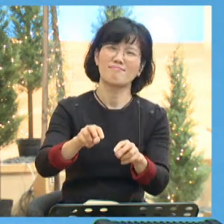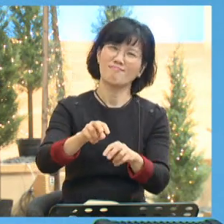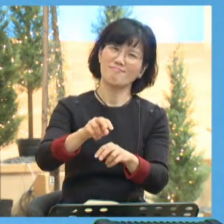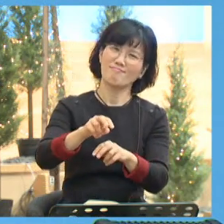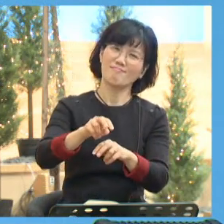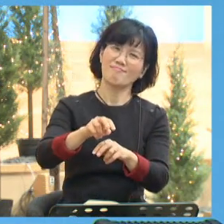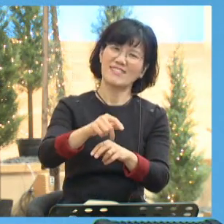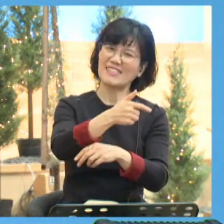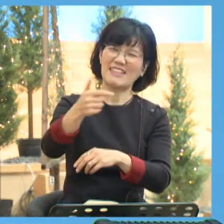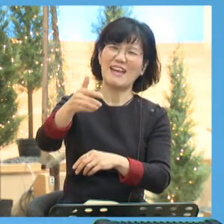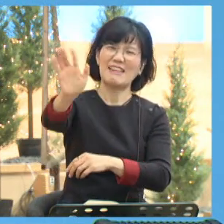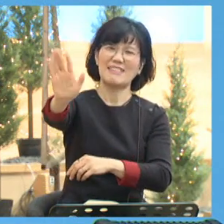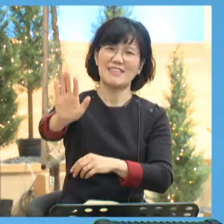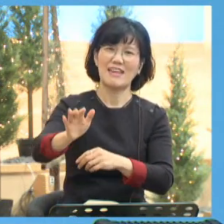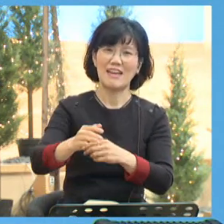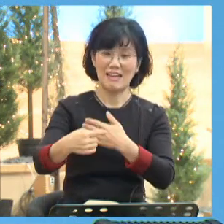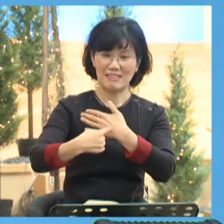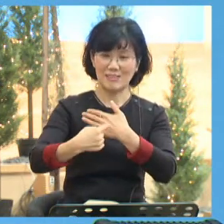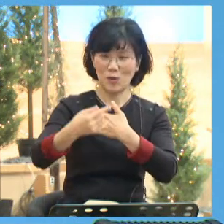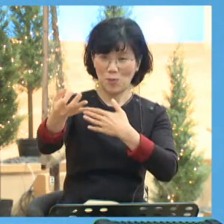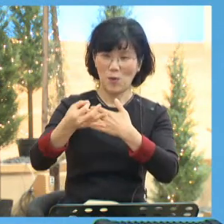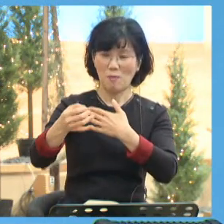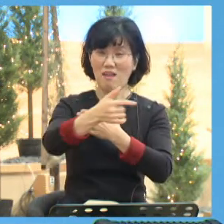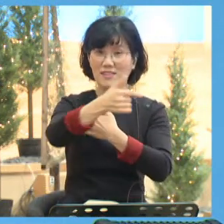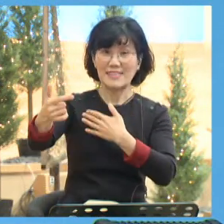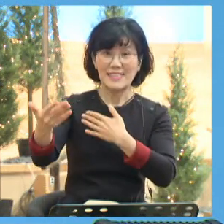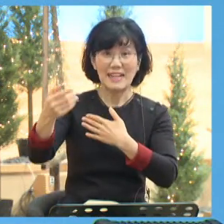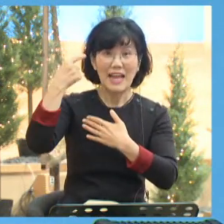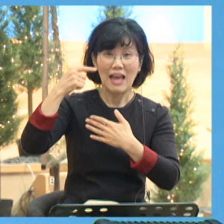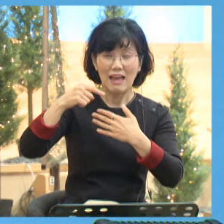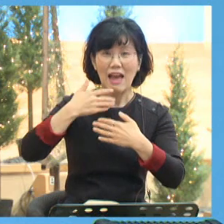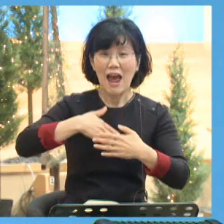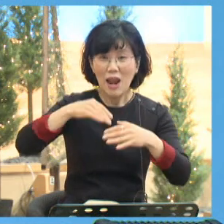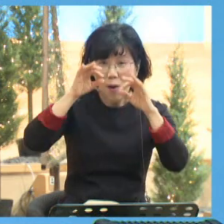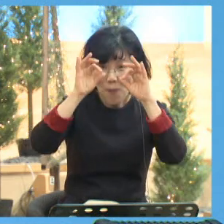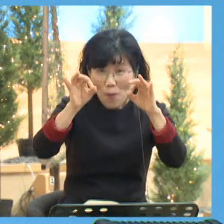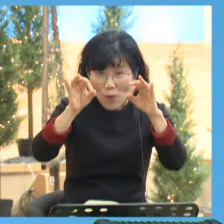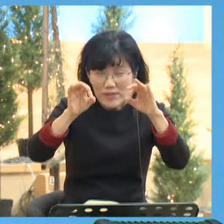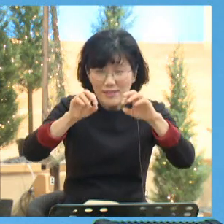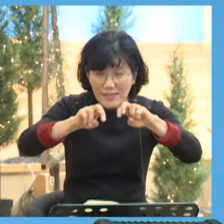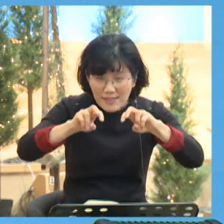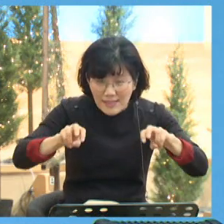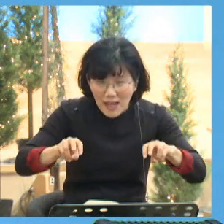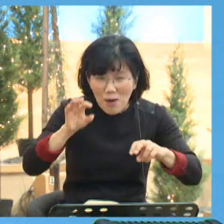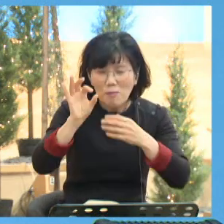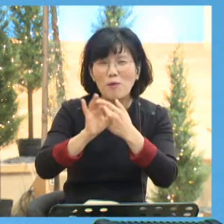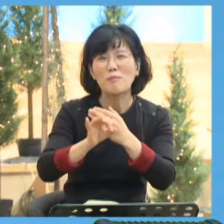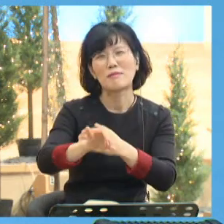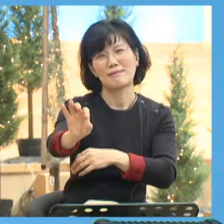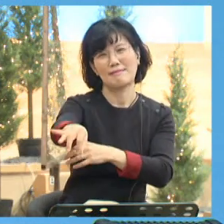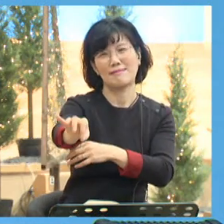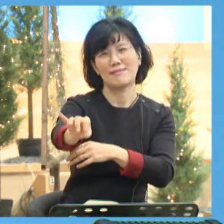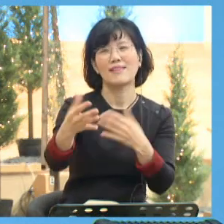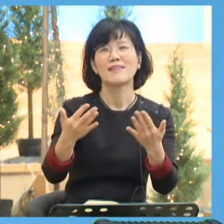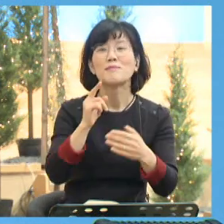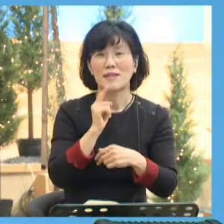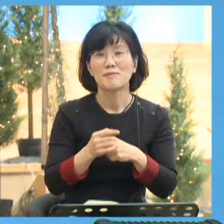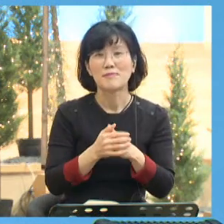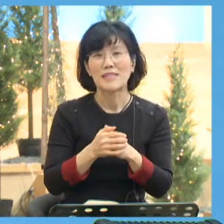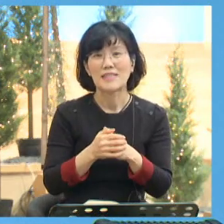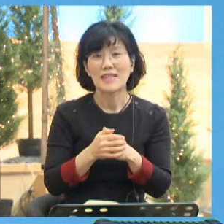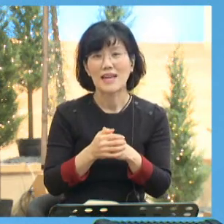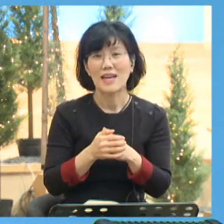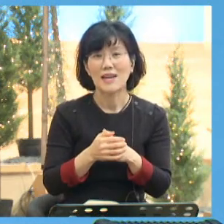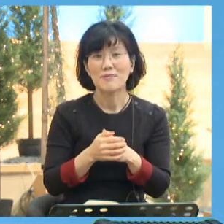겉으로 보면 대단한 것처럼 보이는데 알고 보니까 별 거 없다 니 아주 시작 짜는 것들이어서 요자 오늘 본문의 이